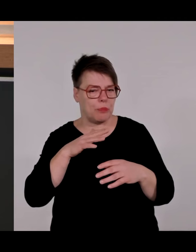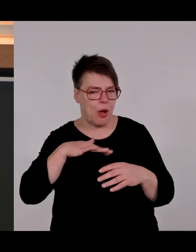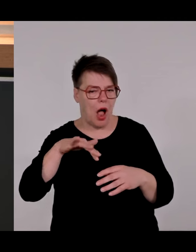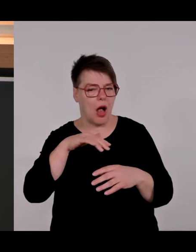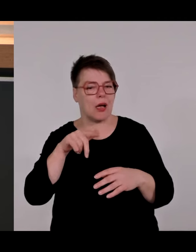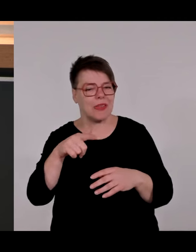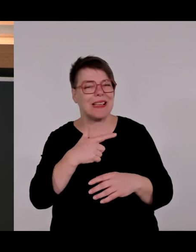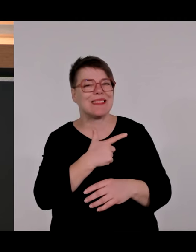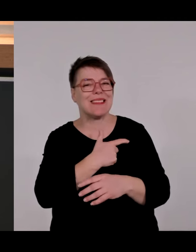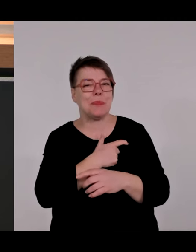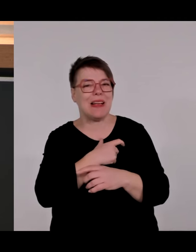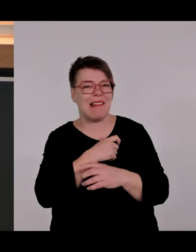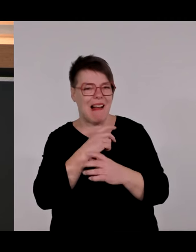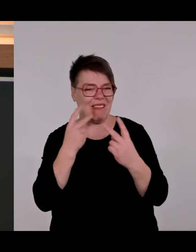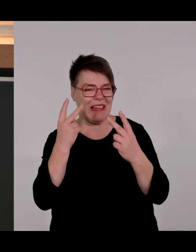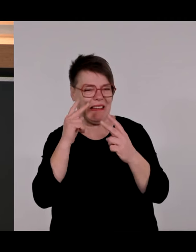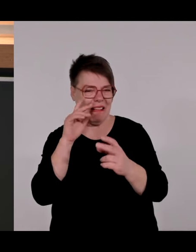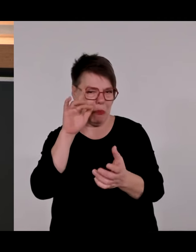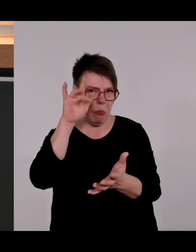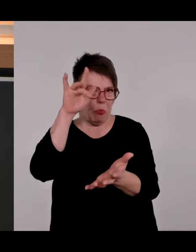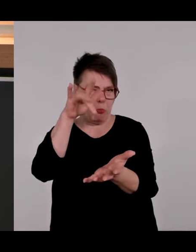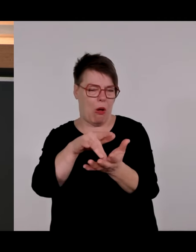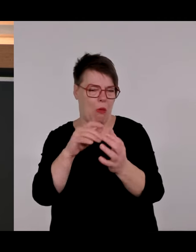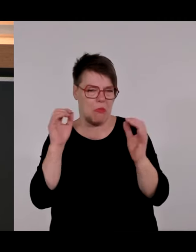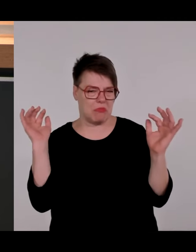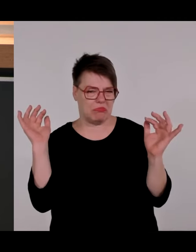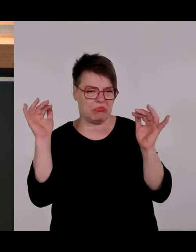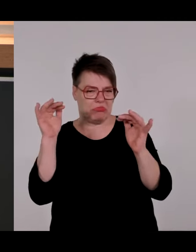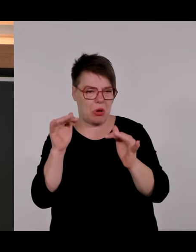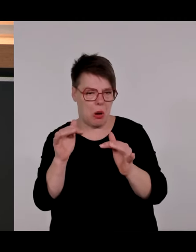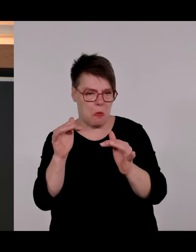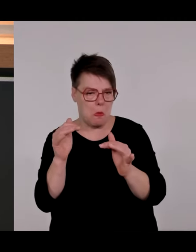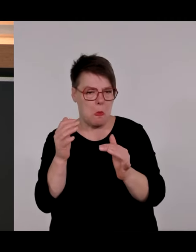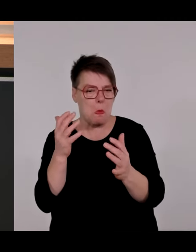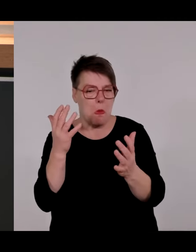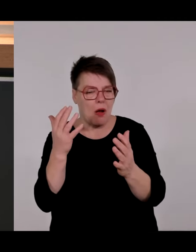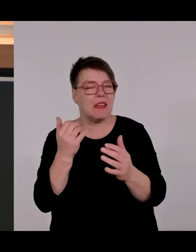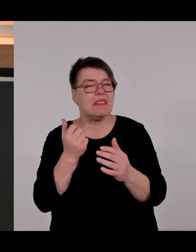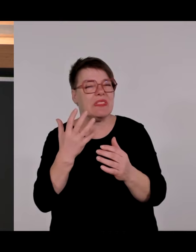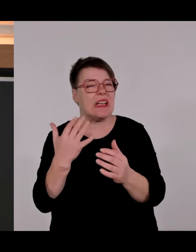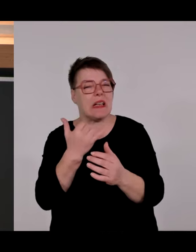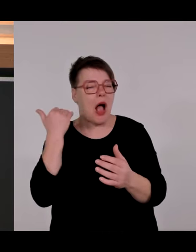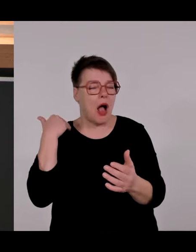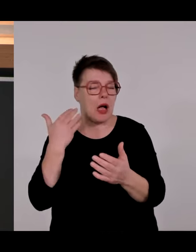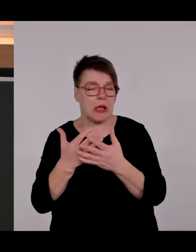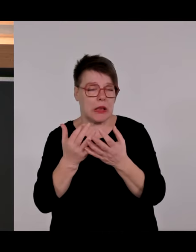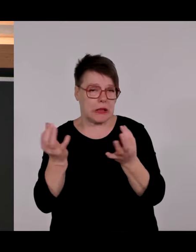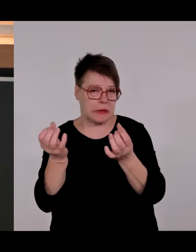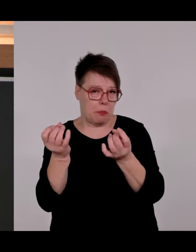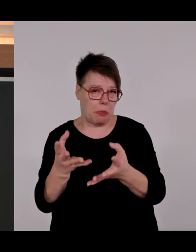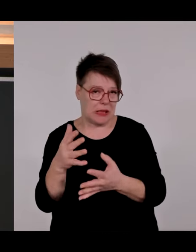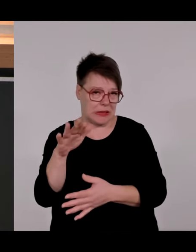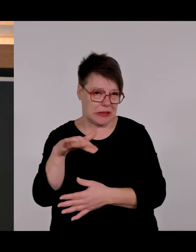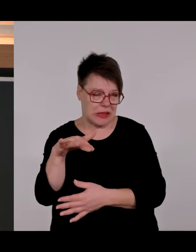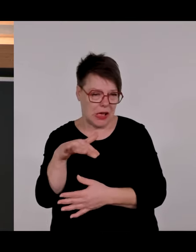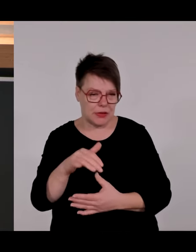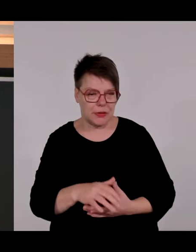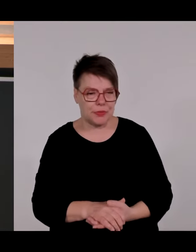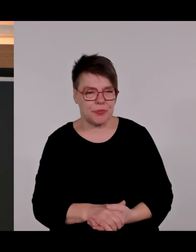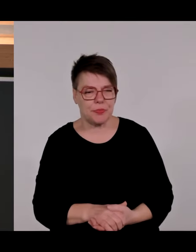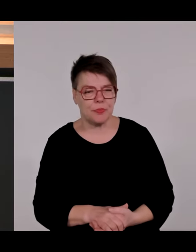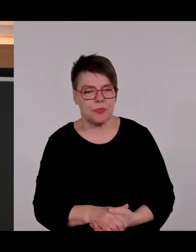Kriminalitätshotspot ist und seit vielen Jahren nichts passiert ist. Herr Schrader hat gesagt, lange ist nichts